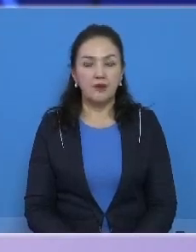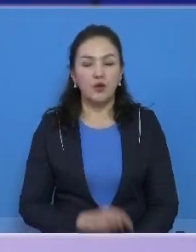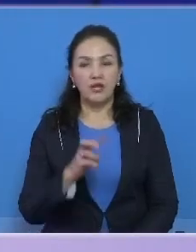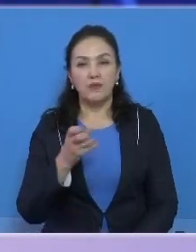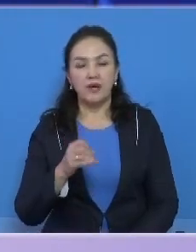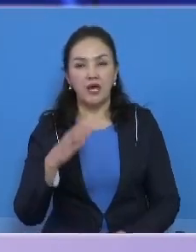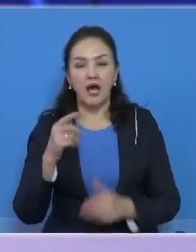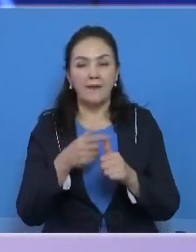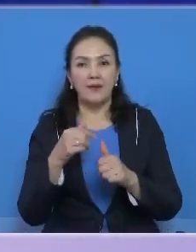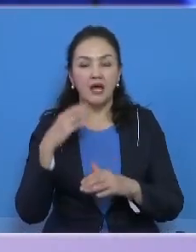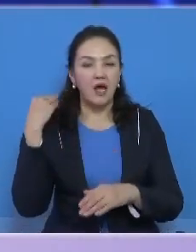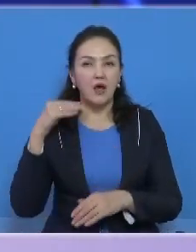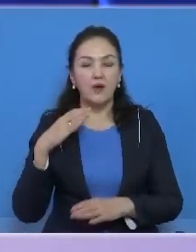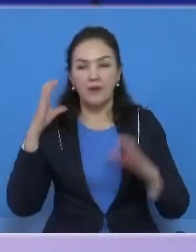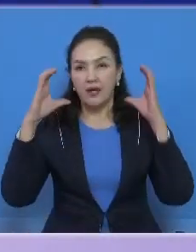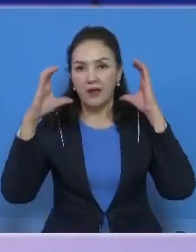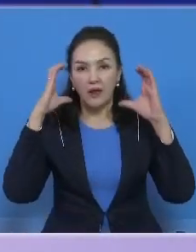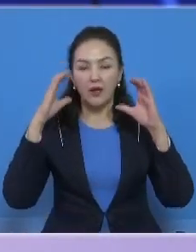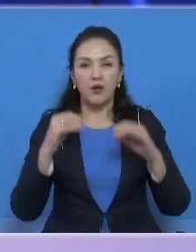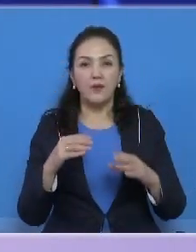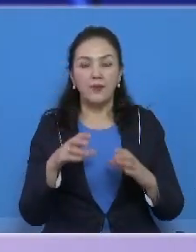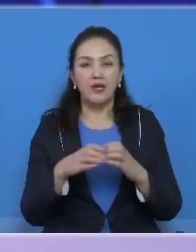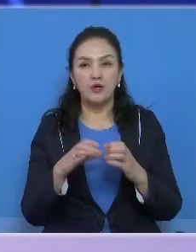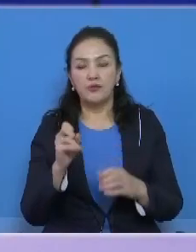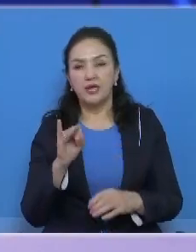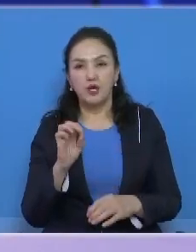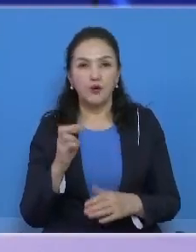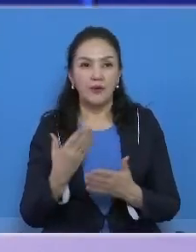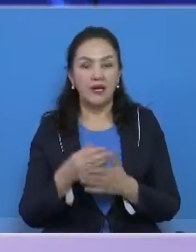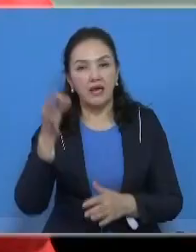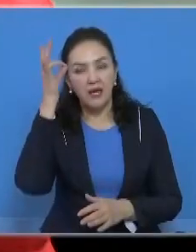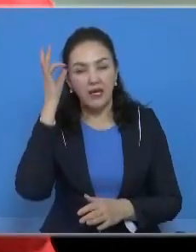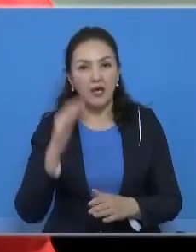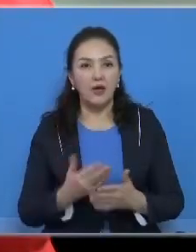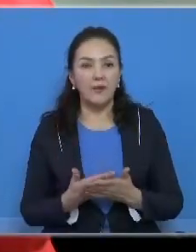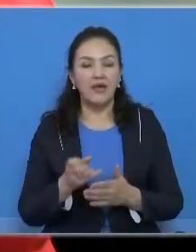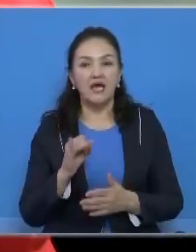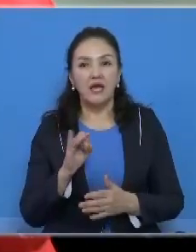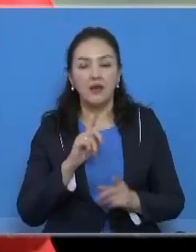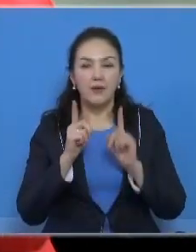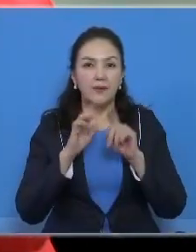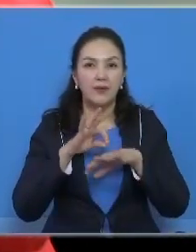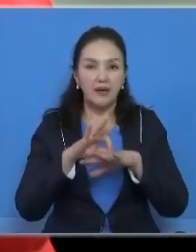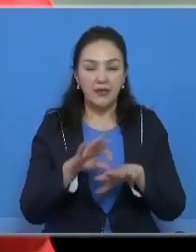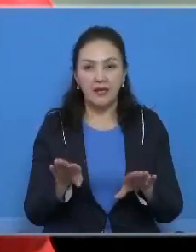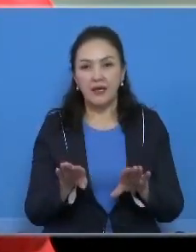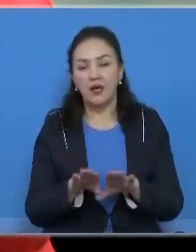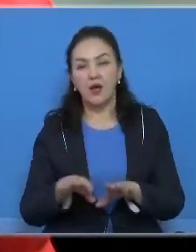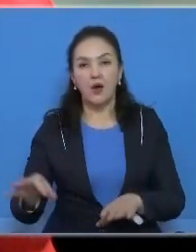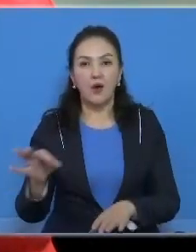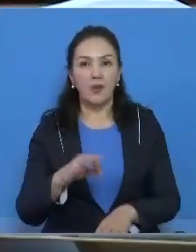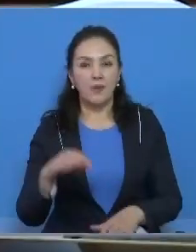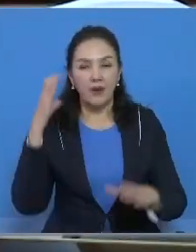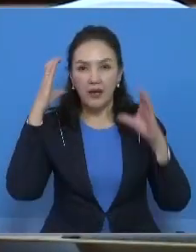Құдайберген Жұбанов атындағы Ақтөбе өңірлік университетінің ұжымы Серік Бермағанбетовті еске алуға арналған ғылыми семинар ұйымдастырды. Ол осы